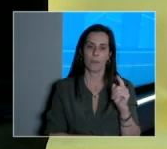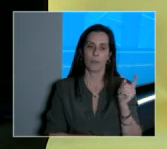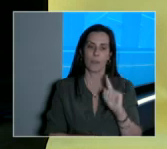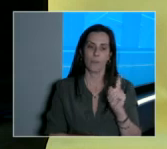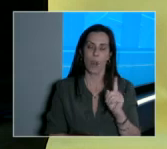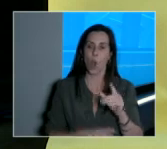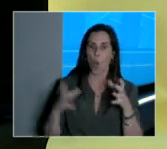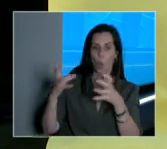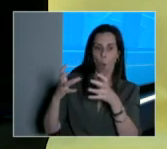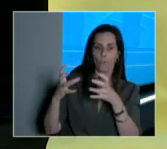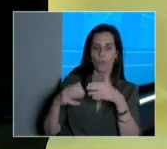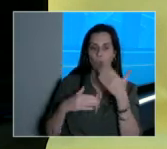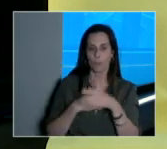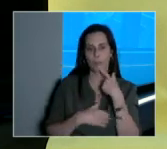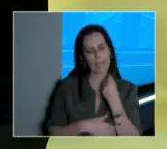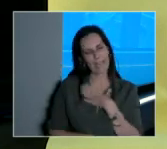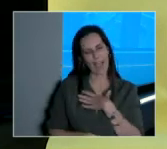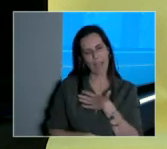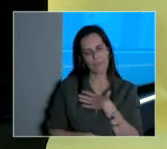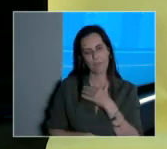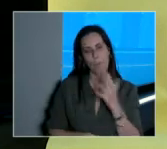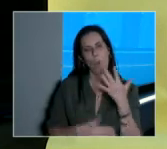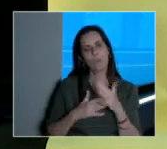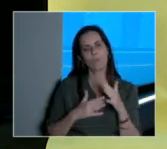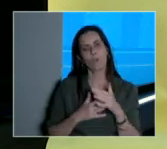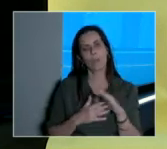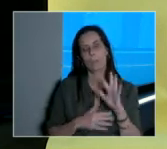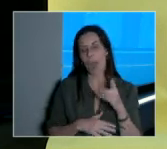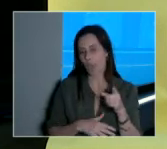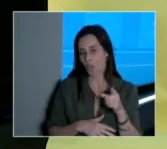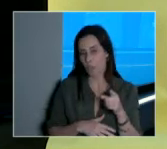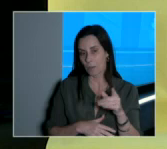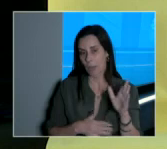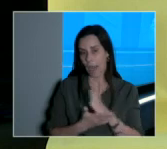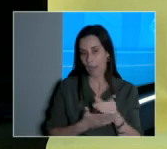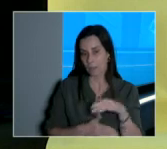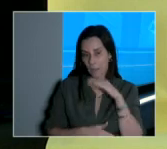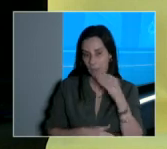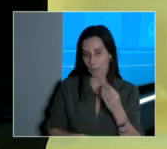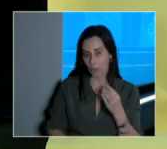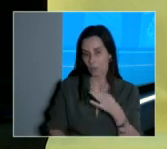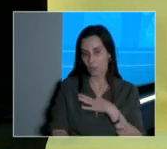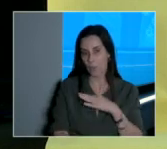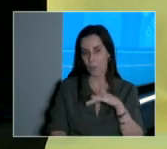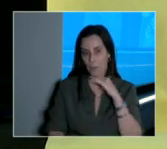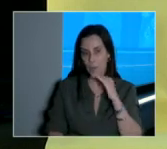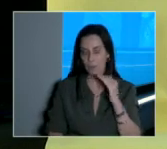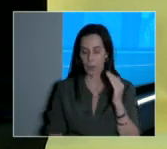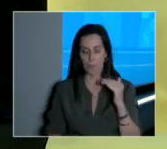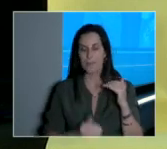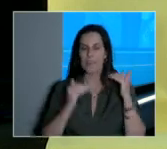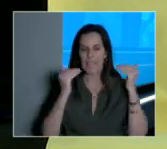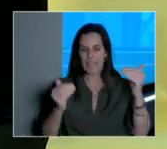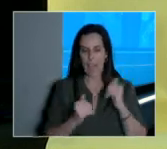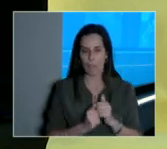איזשהו גוף שבסוף יגיד, רגע, בוא נבדוק אם מה שהציבור מחליט הוא מספיק טוב בעינינו, מספיק נאור